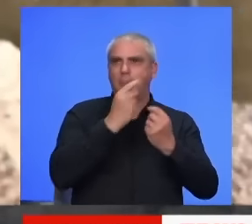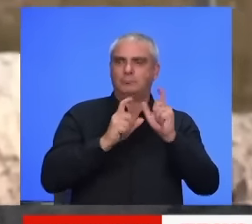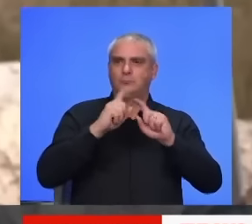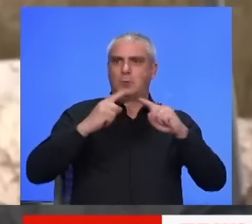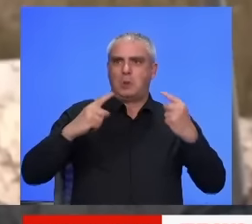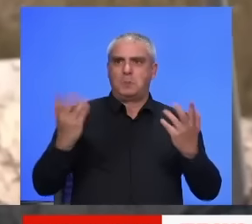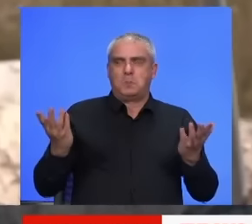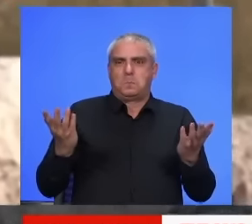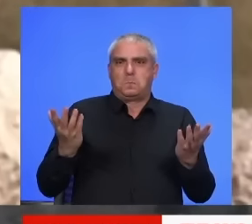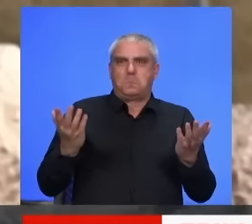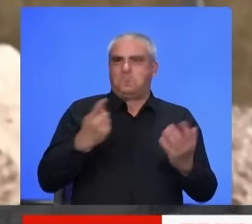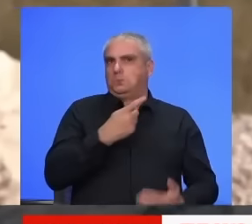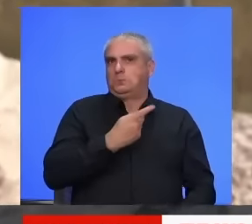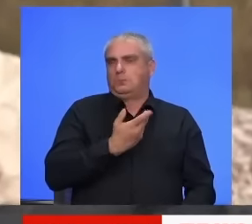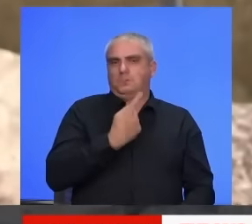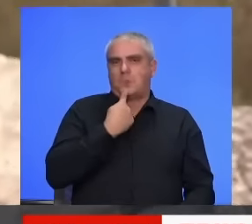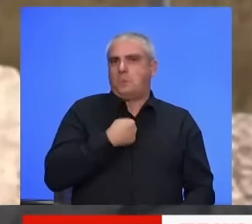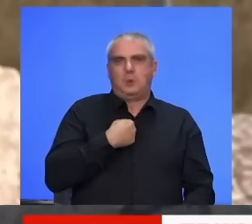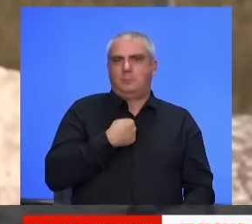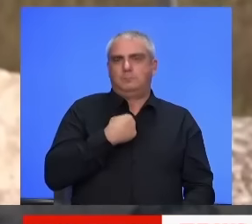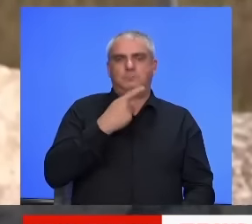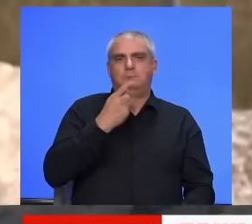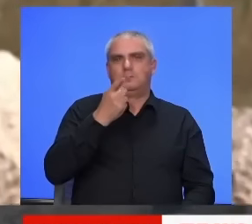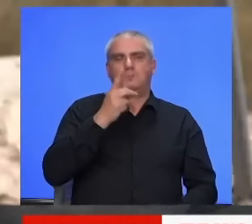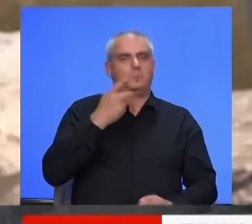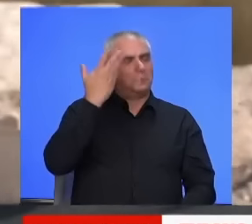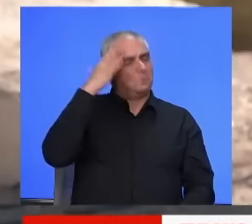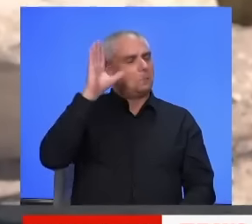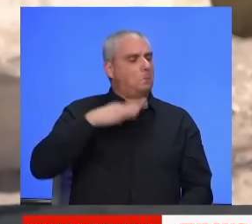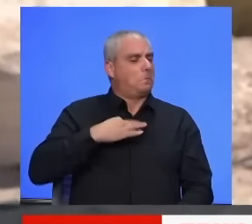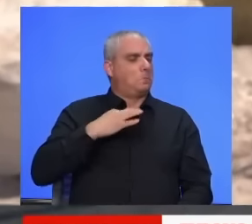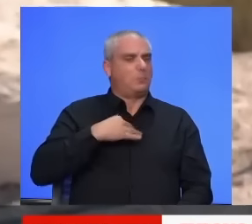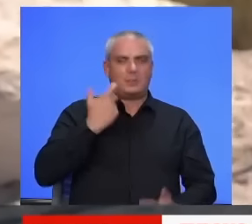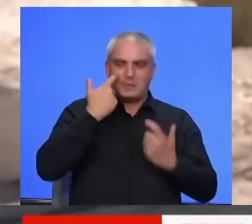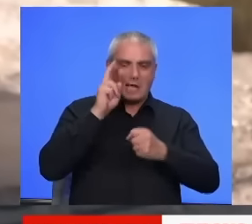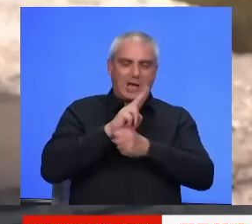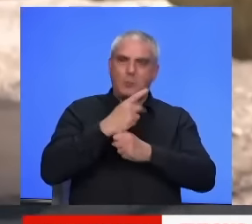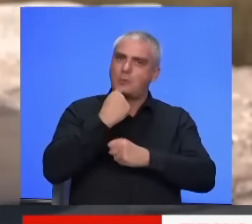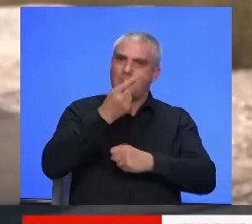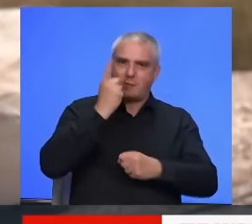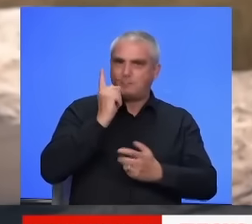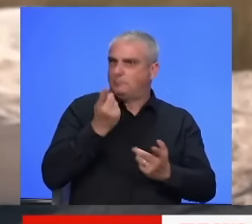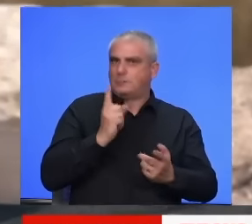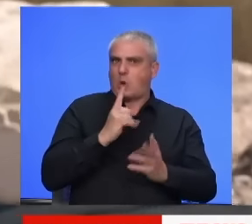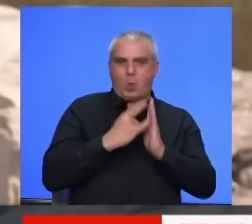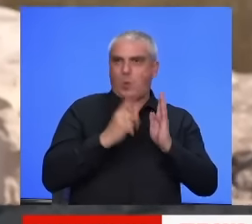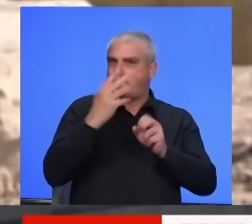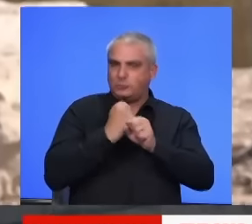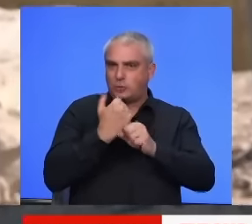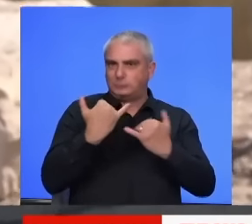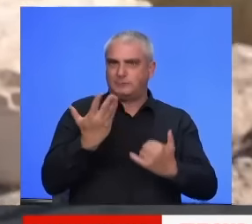גורמים, והם אומרים לי שאתה די מתעלם מהרבה רגולטורים, שאומרים שזה אפילו לא חוקי מה שקורה